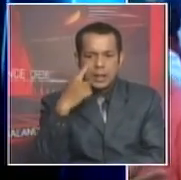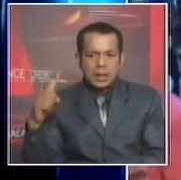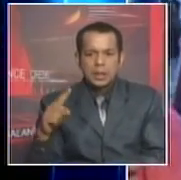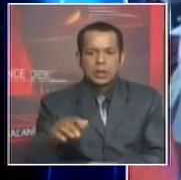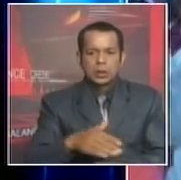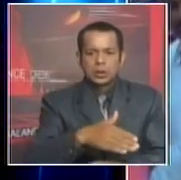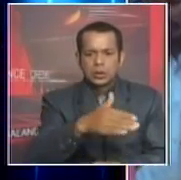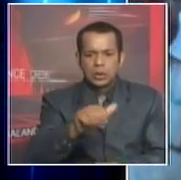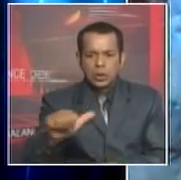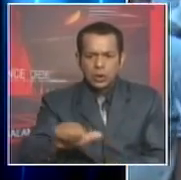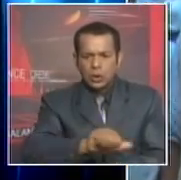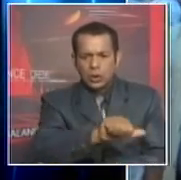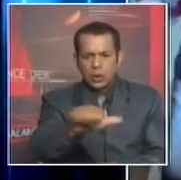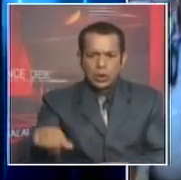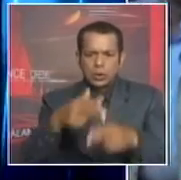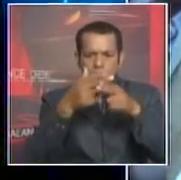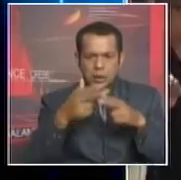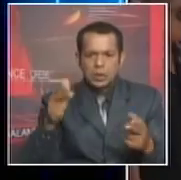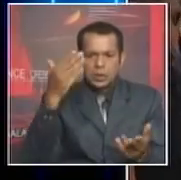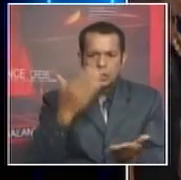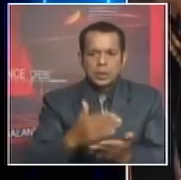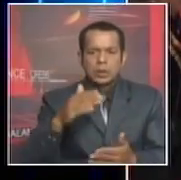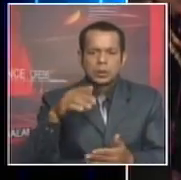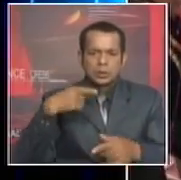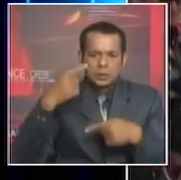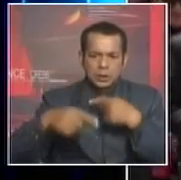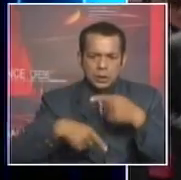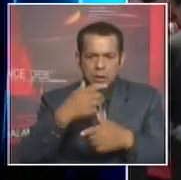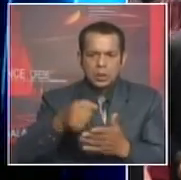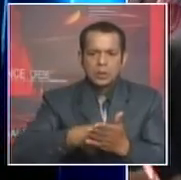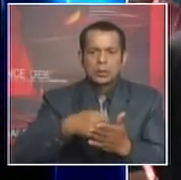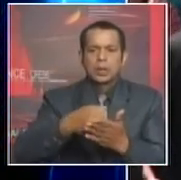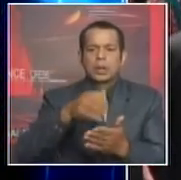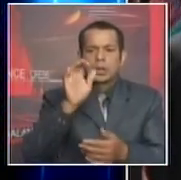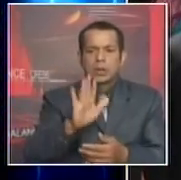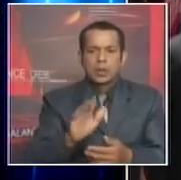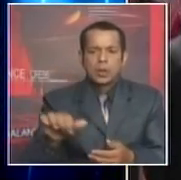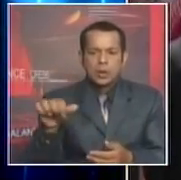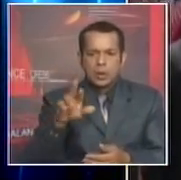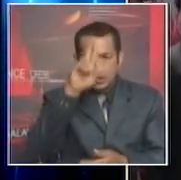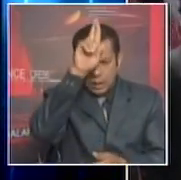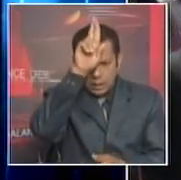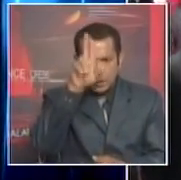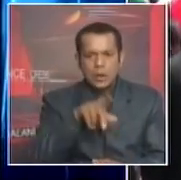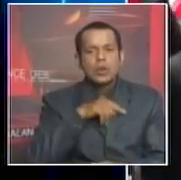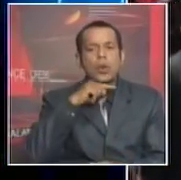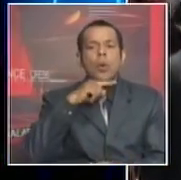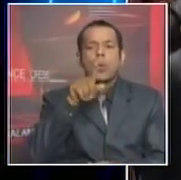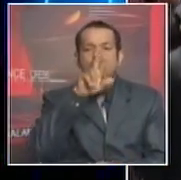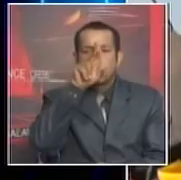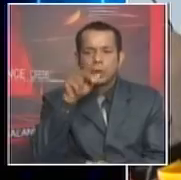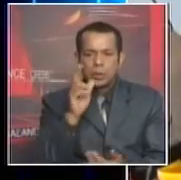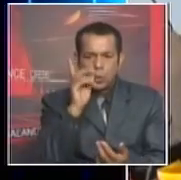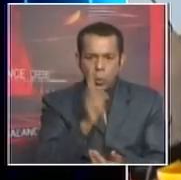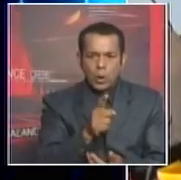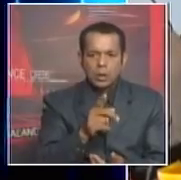लोकतान्त्रिक गणतन्त्र व्यवस्थासम्म पनि निरन्तर छ। राज्यकै नागरिक उनीहरूको आवाजलाई राज्यले सम्बोधन गर्न नसकेका हुन्